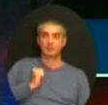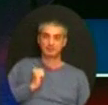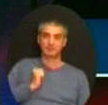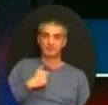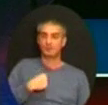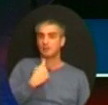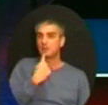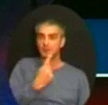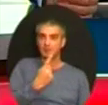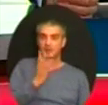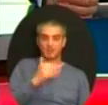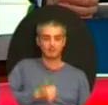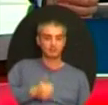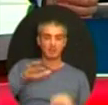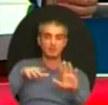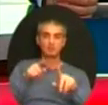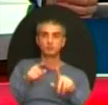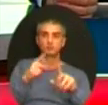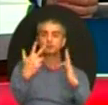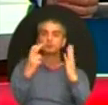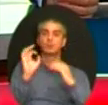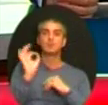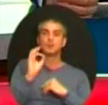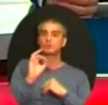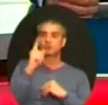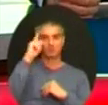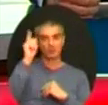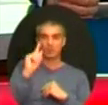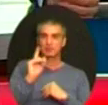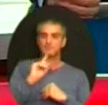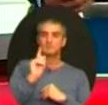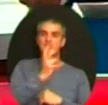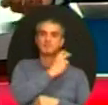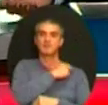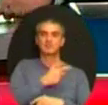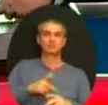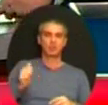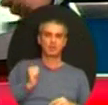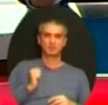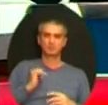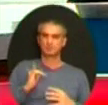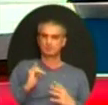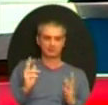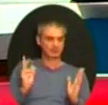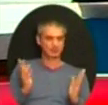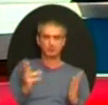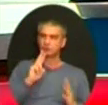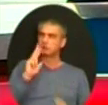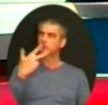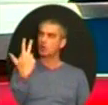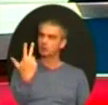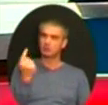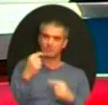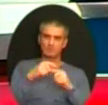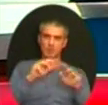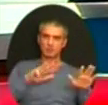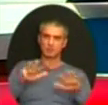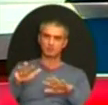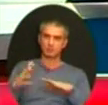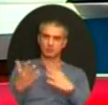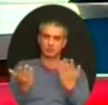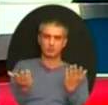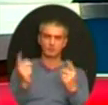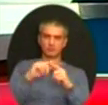שאני אמרתי, גם לשרי הממשלה, 80% מהם לא יודעים אפילו מי זה מפקד זרוע היבשה. מה זה צינון של 3 שנים ועוד 9 חודשים ועוד